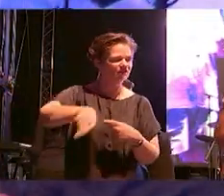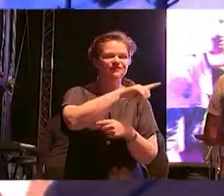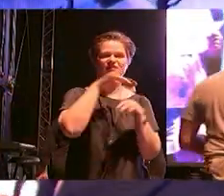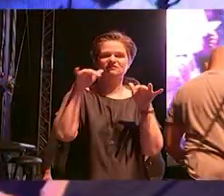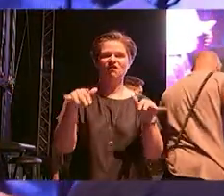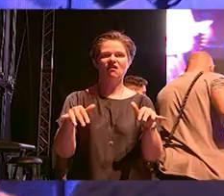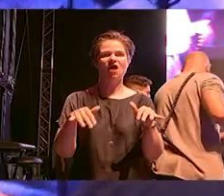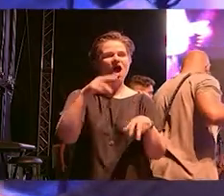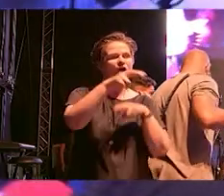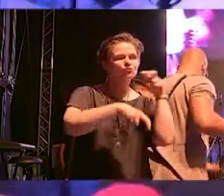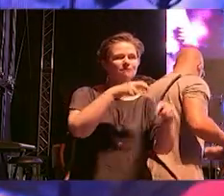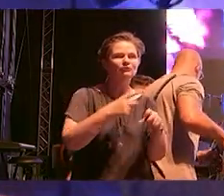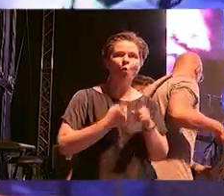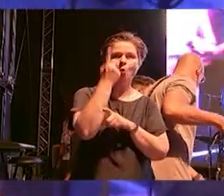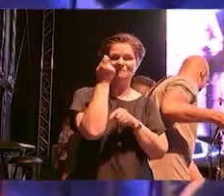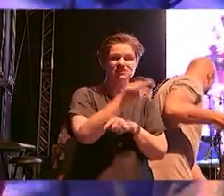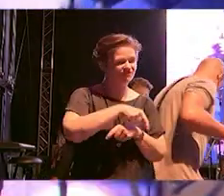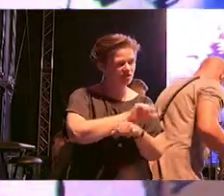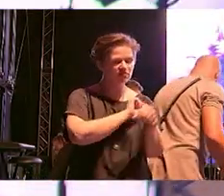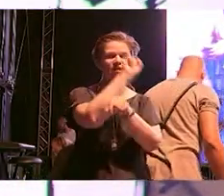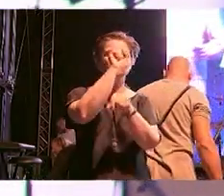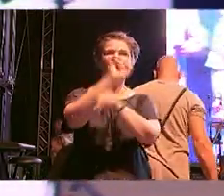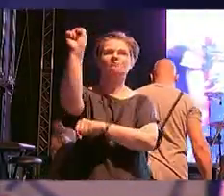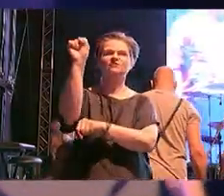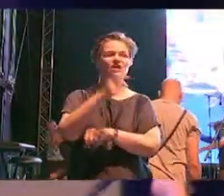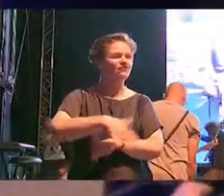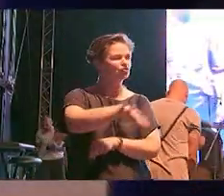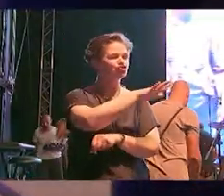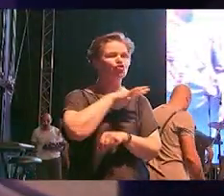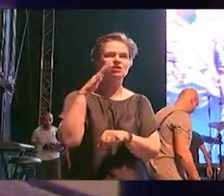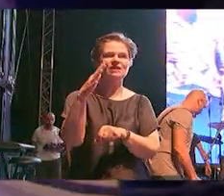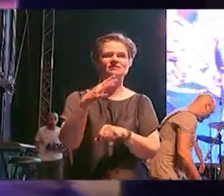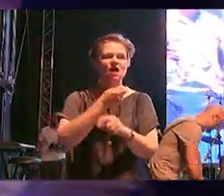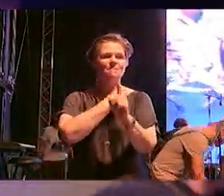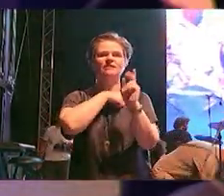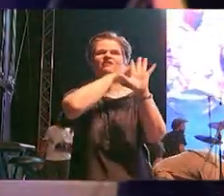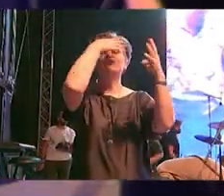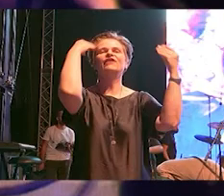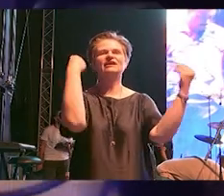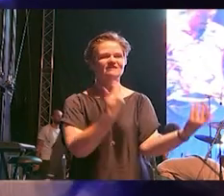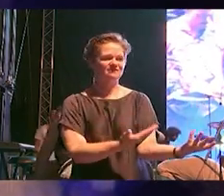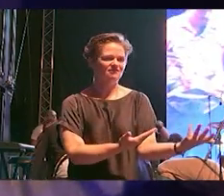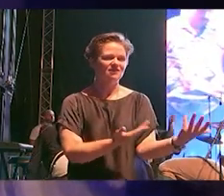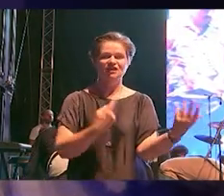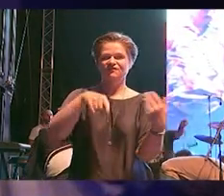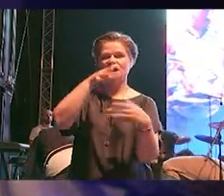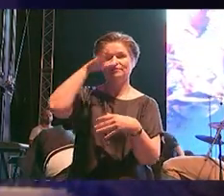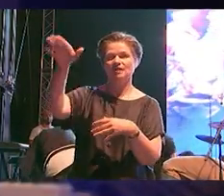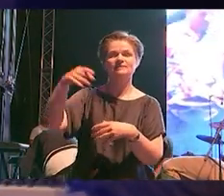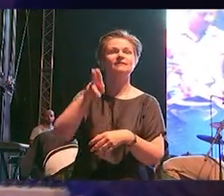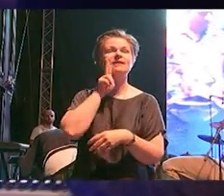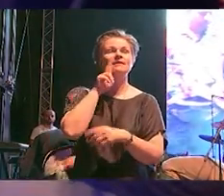die gegen Ausbeutung und hohe Mieten kämpfen. Wir sind die, die längst von den Parteien vergessen sind. Wir sind die, die den Nazis